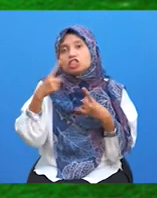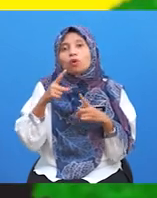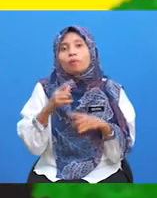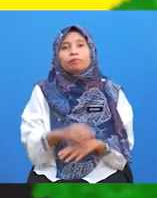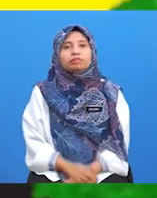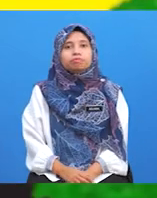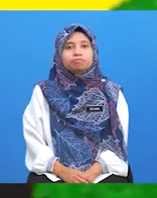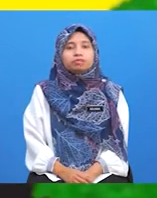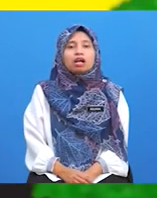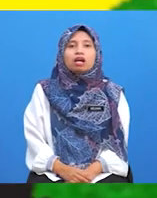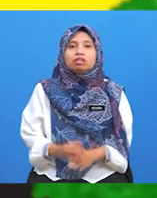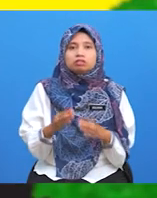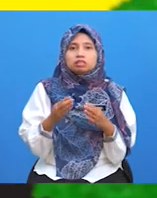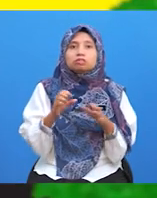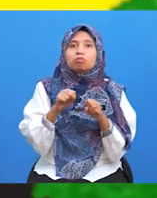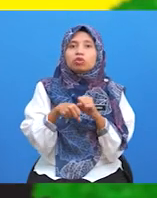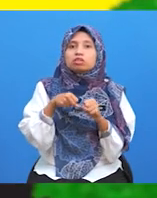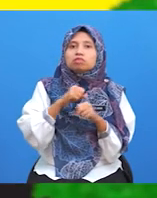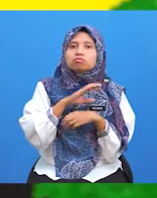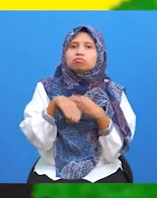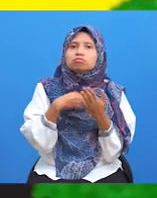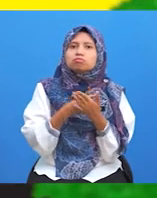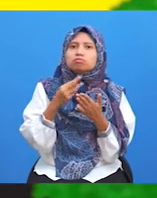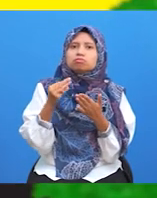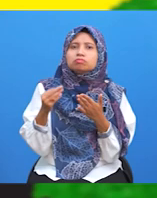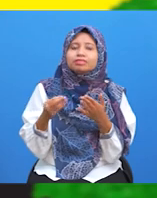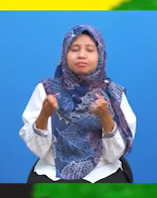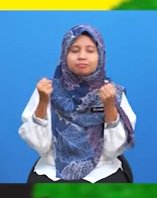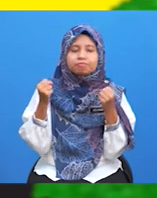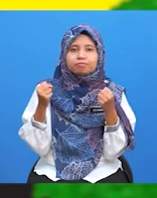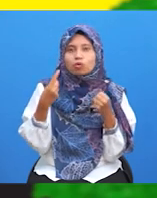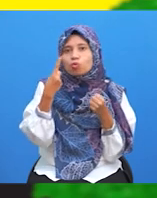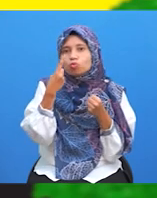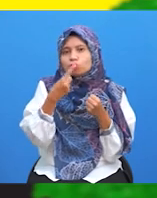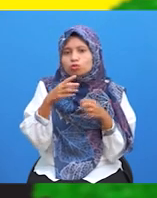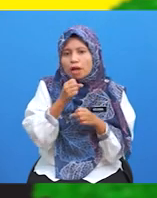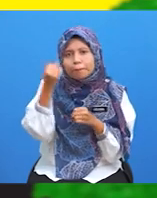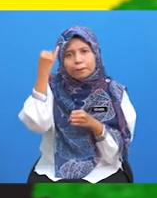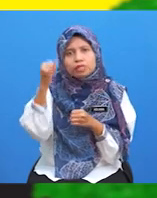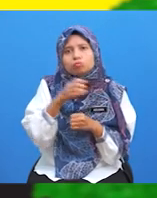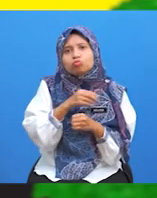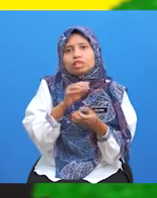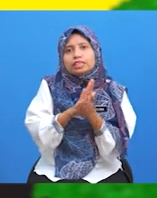kemukakan. Sekian, moga kamu semua terus kekal bersemangat meneroka ilmu dan